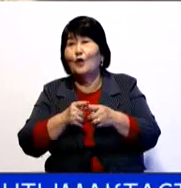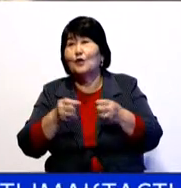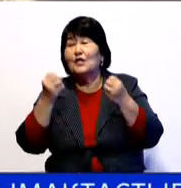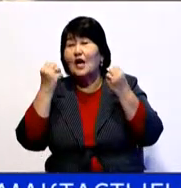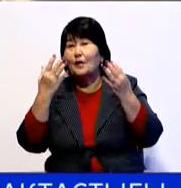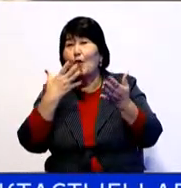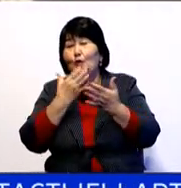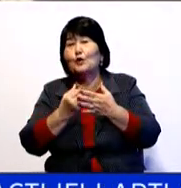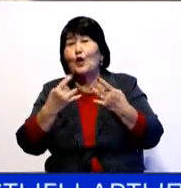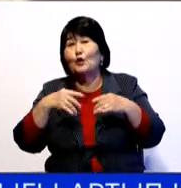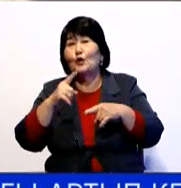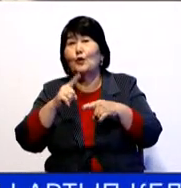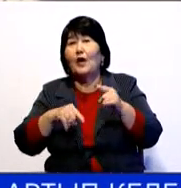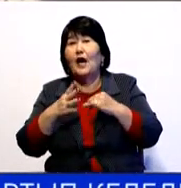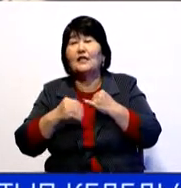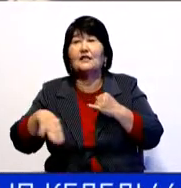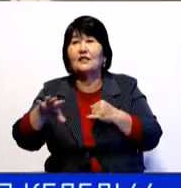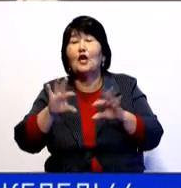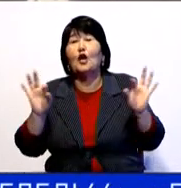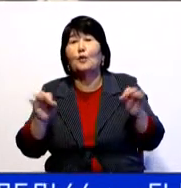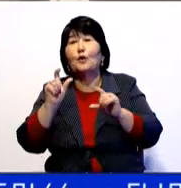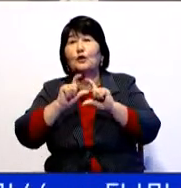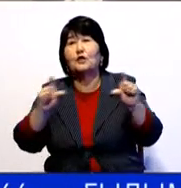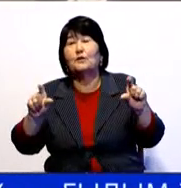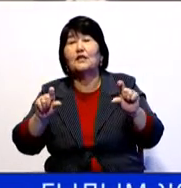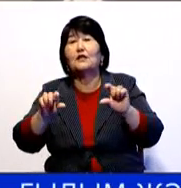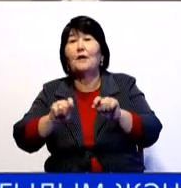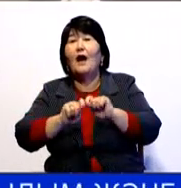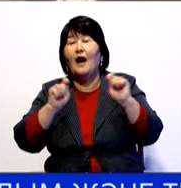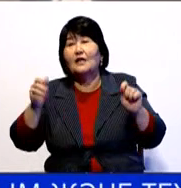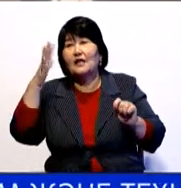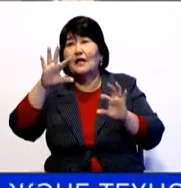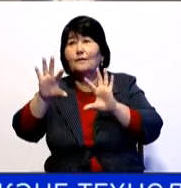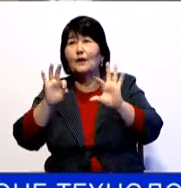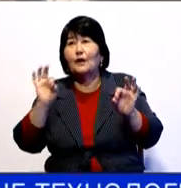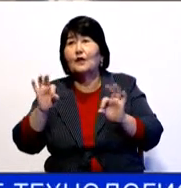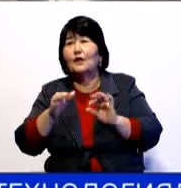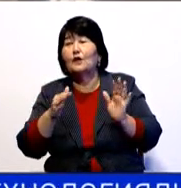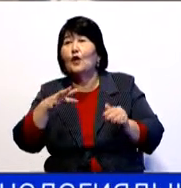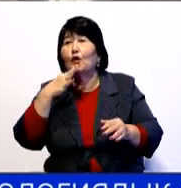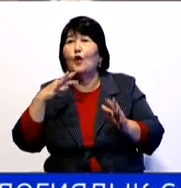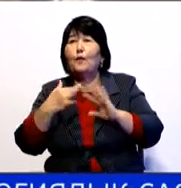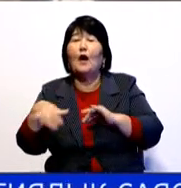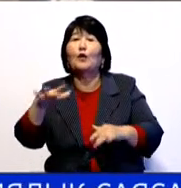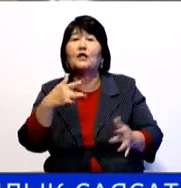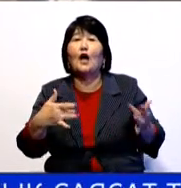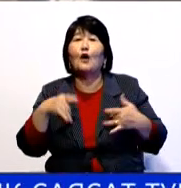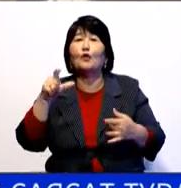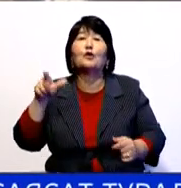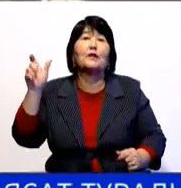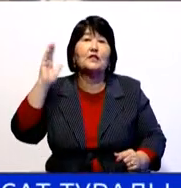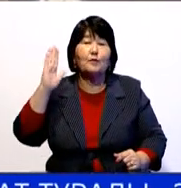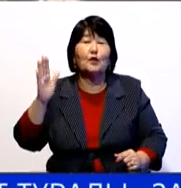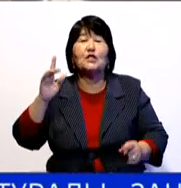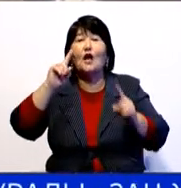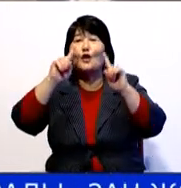ауылында өзімнің туған жерімде музыка мектебі ашылған кезде таланттарды іріктеу кезеңінде көптеген ауылдағы өнерпаздар болашақ